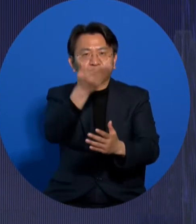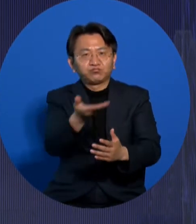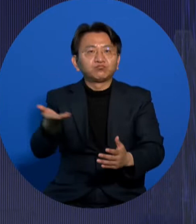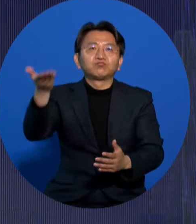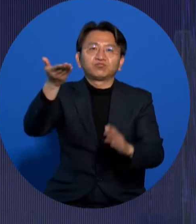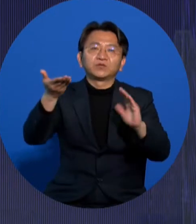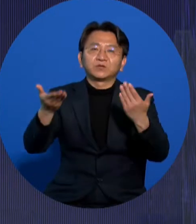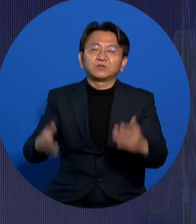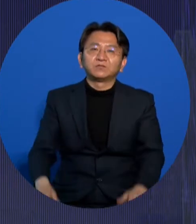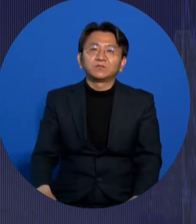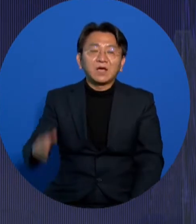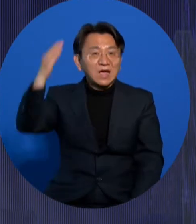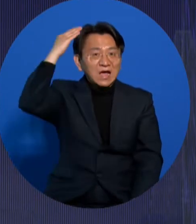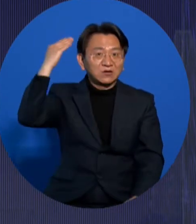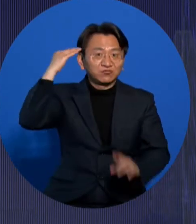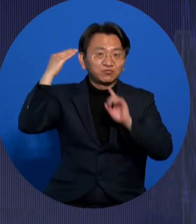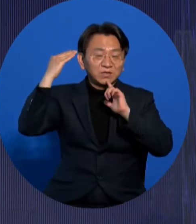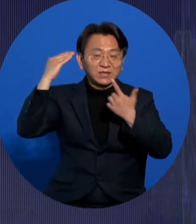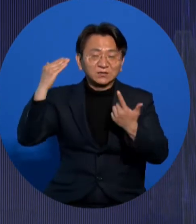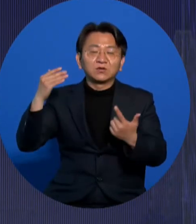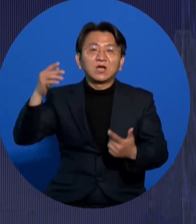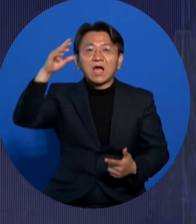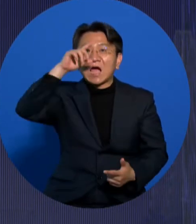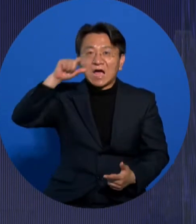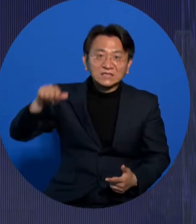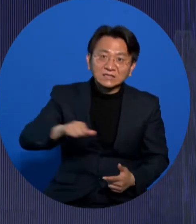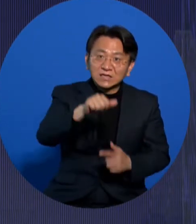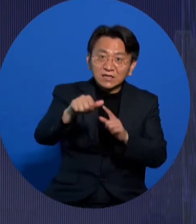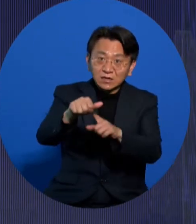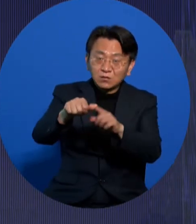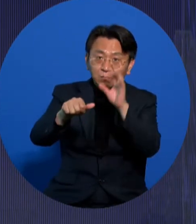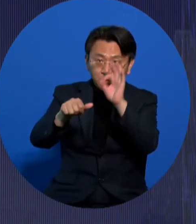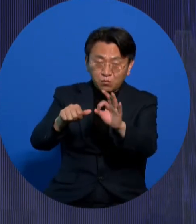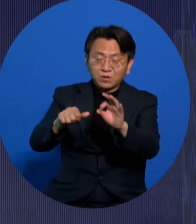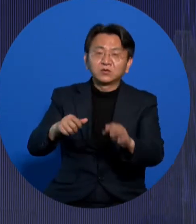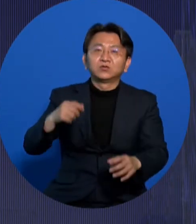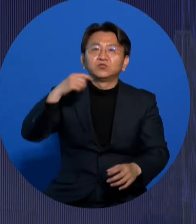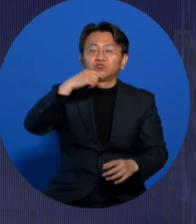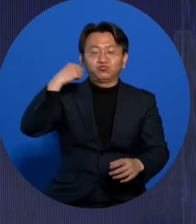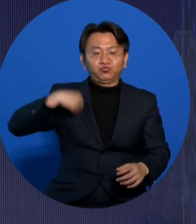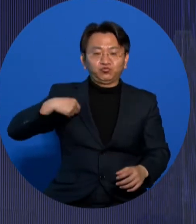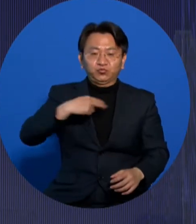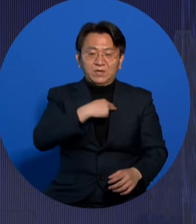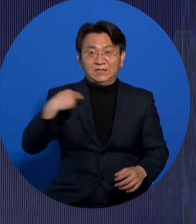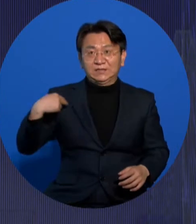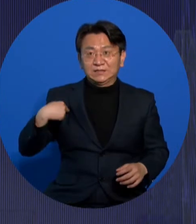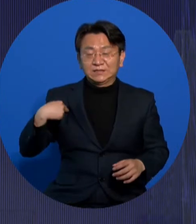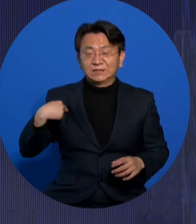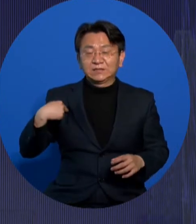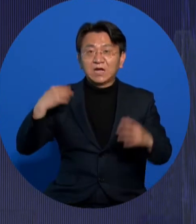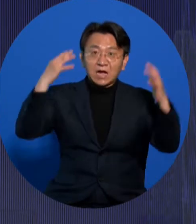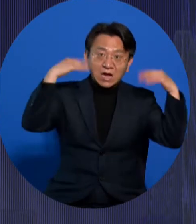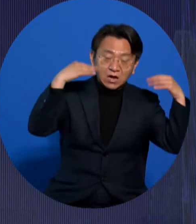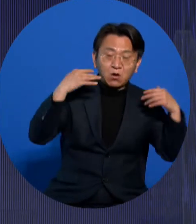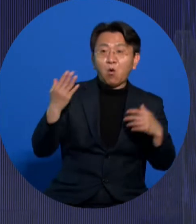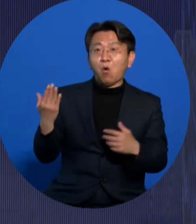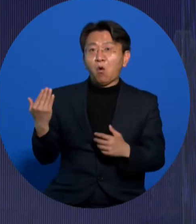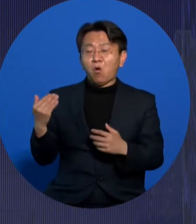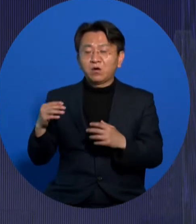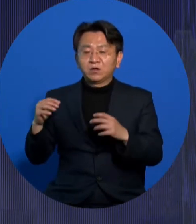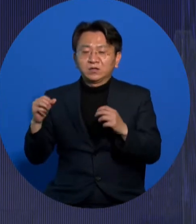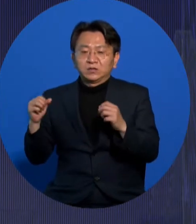대한민국을 떠나 아시아로 확대해보면 중국이 베이징 하계와 최근 동계